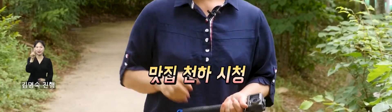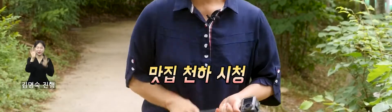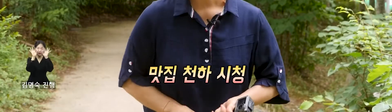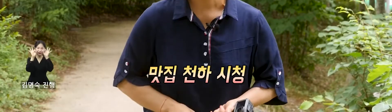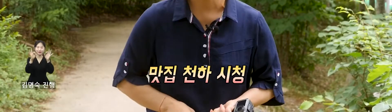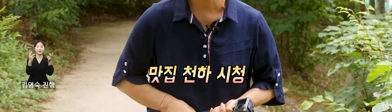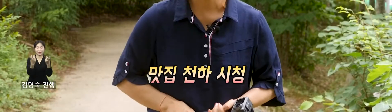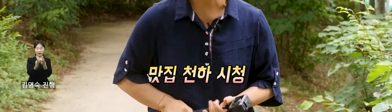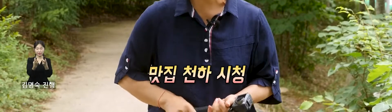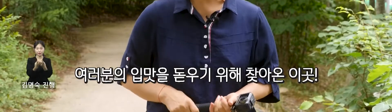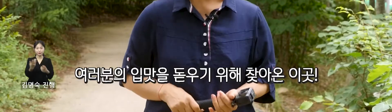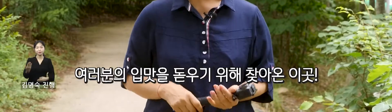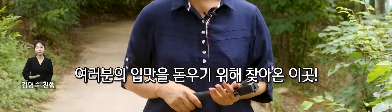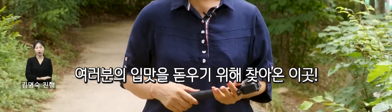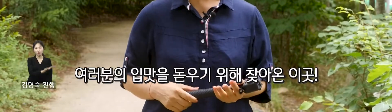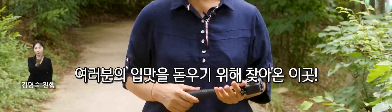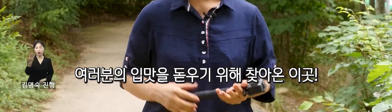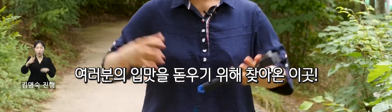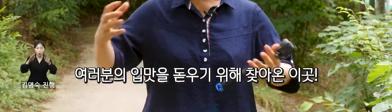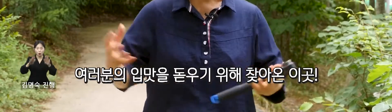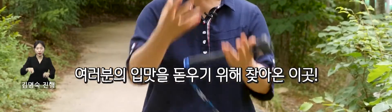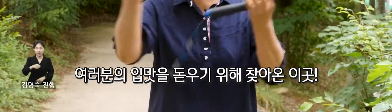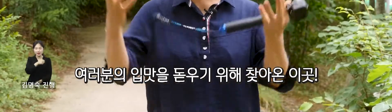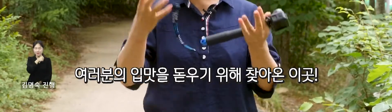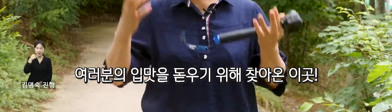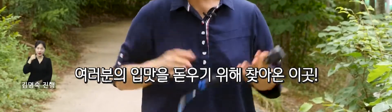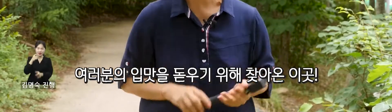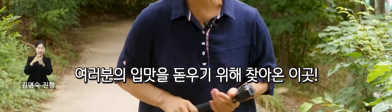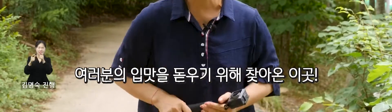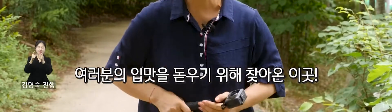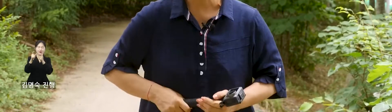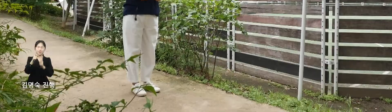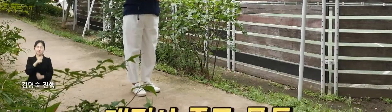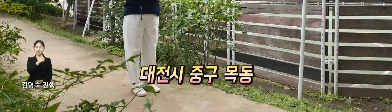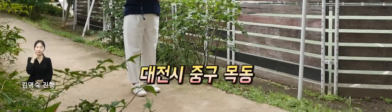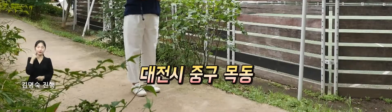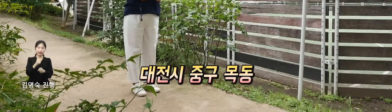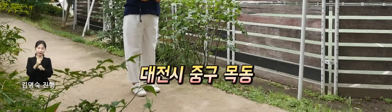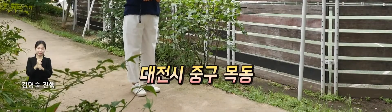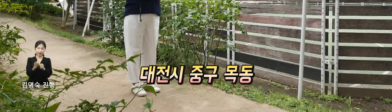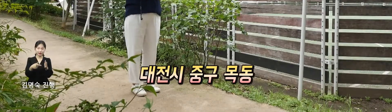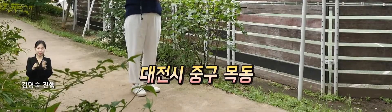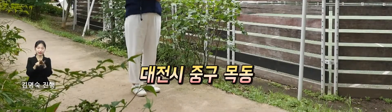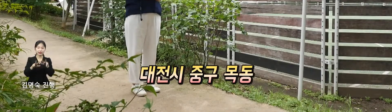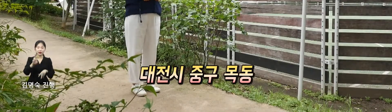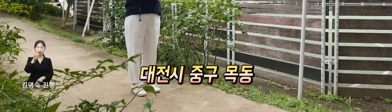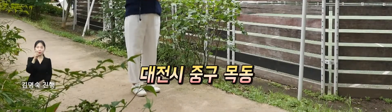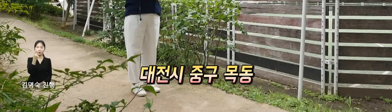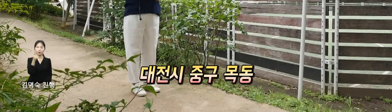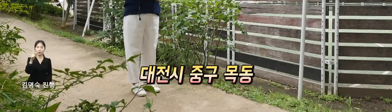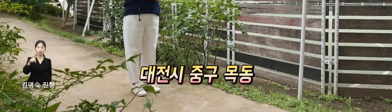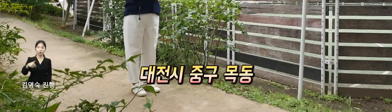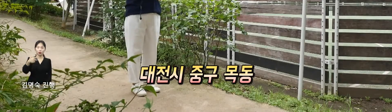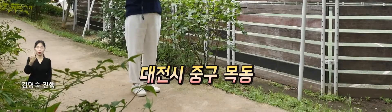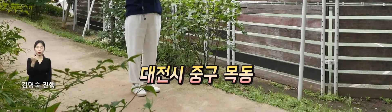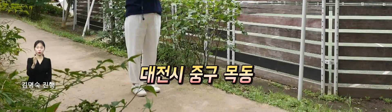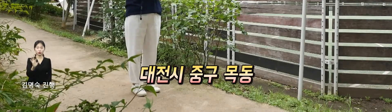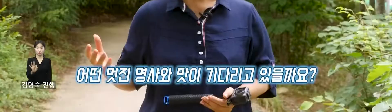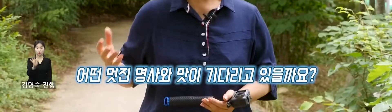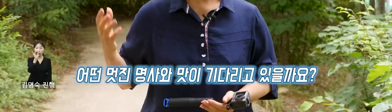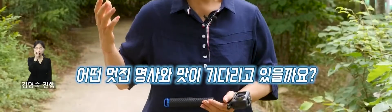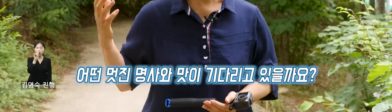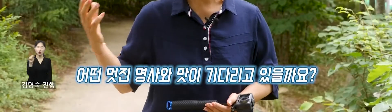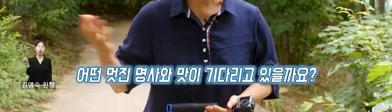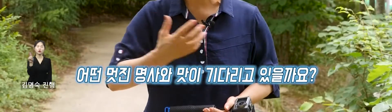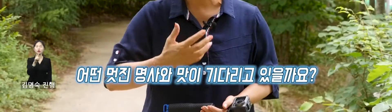겁니다. 자, 여러분들에게 또 오늘 입맛을 돋궈드리려고 저는 오늘 목동에 나와 있는데요. 오늘 이